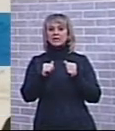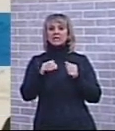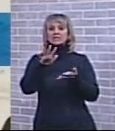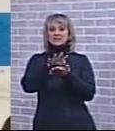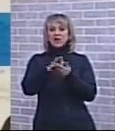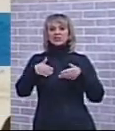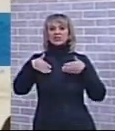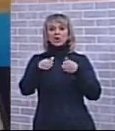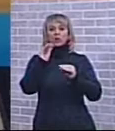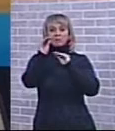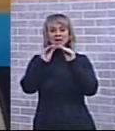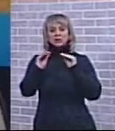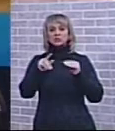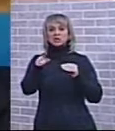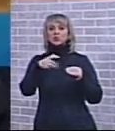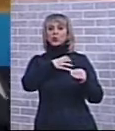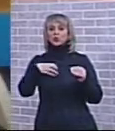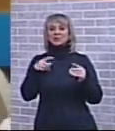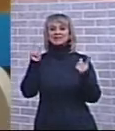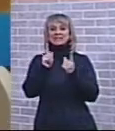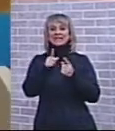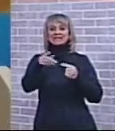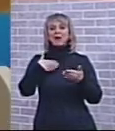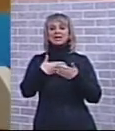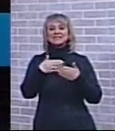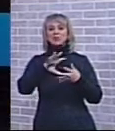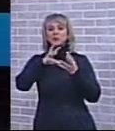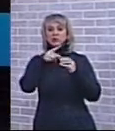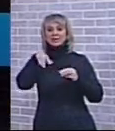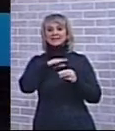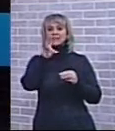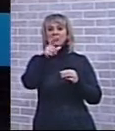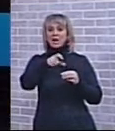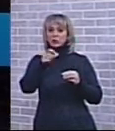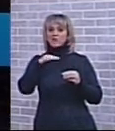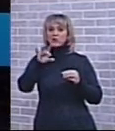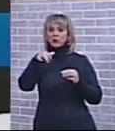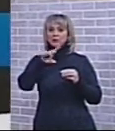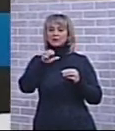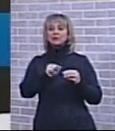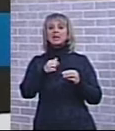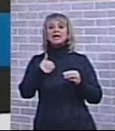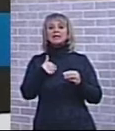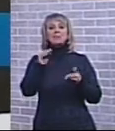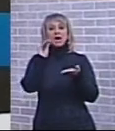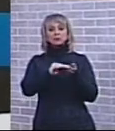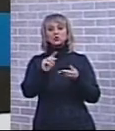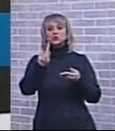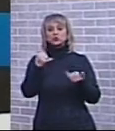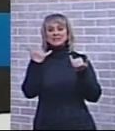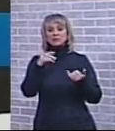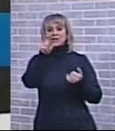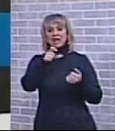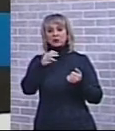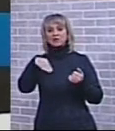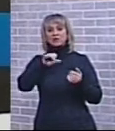Свалки, дороги, благоустройство. Губернатор встретился с активом Общероссийского народного фронта. Я бы отметил, что сегодня Народный